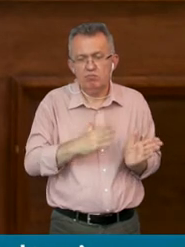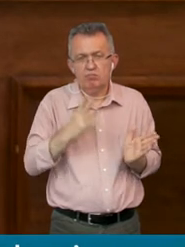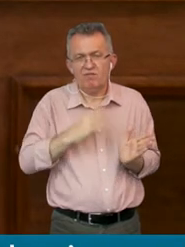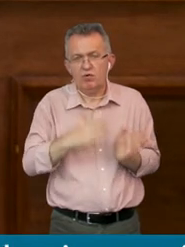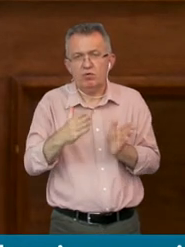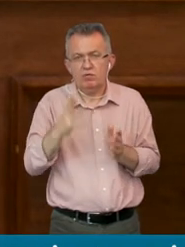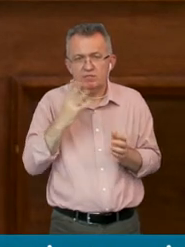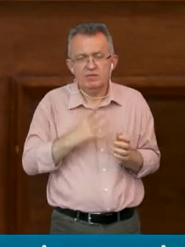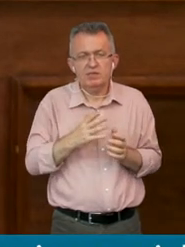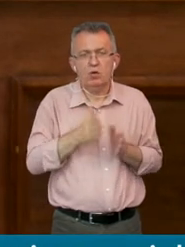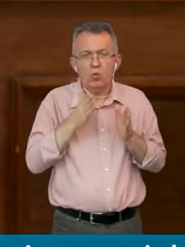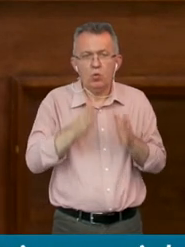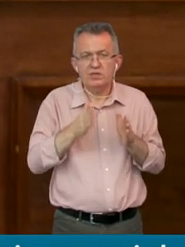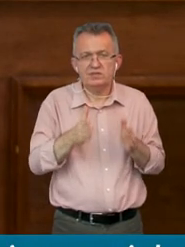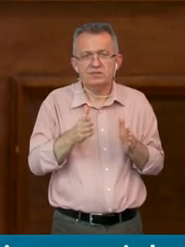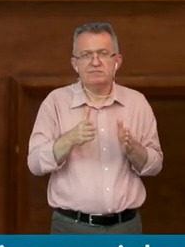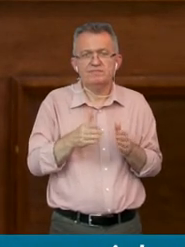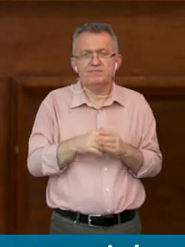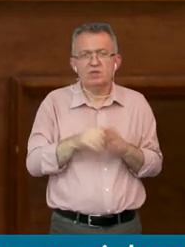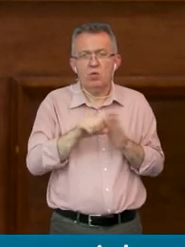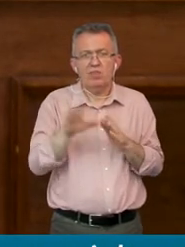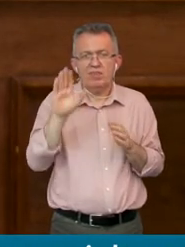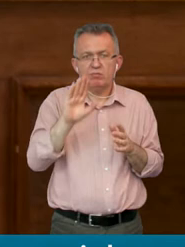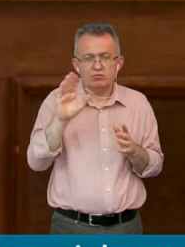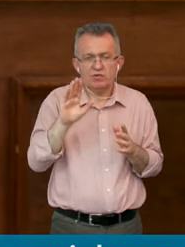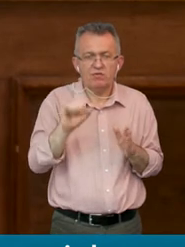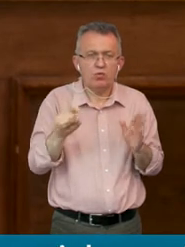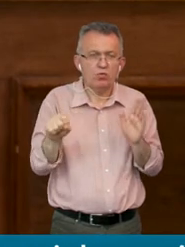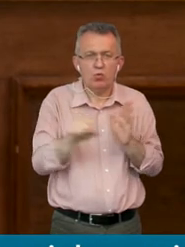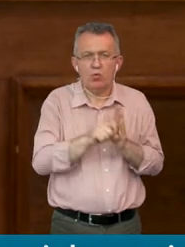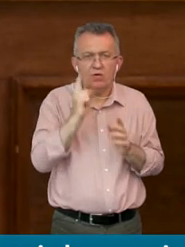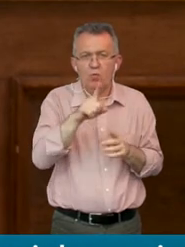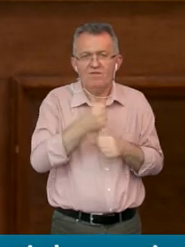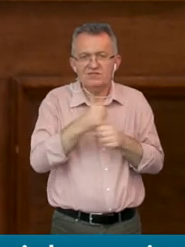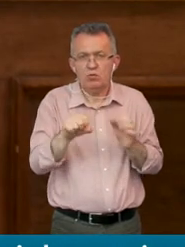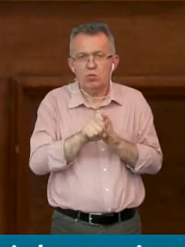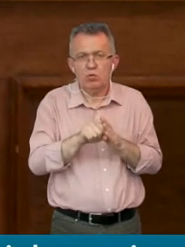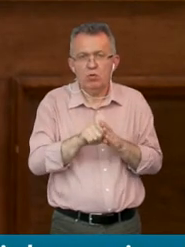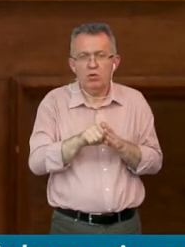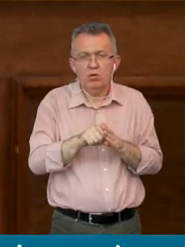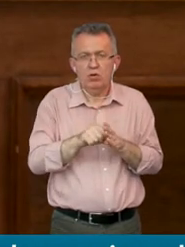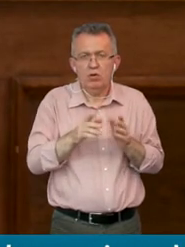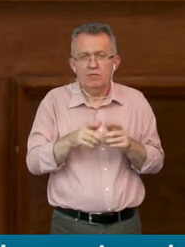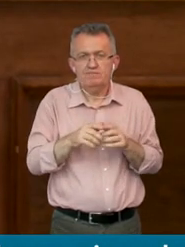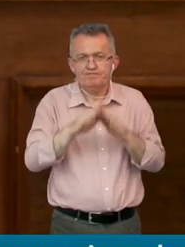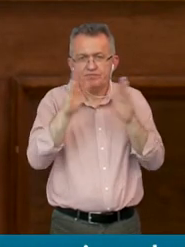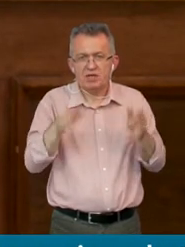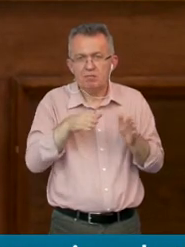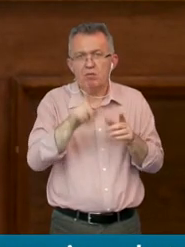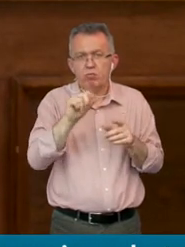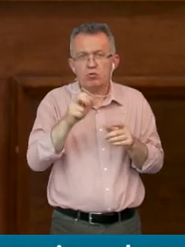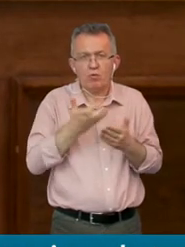uwalniali ulicę od Niebuszewa w kierunku Wyzwolenia do Bramy Portowej, bo tam etapami